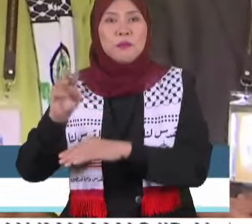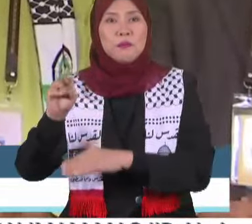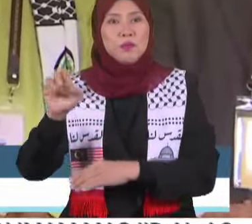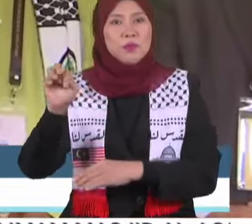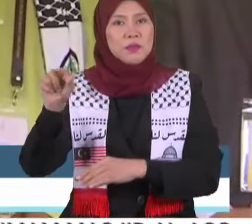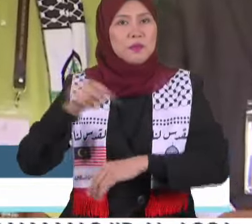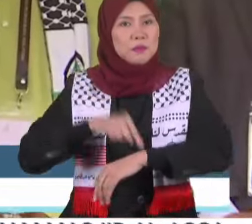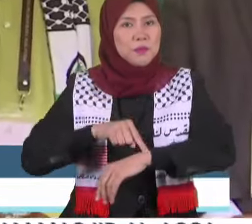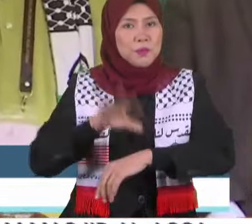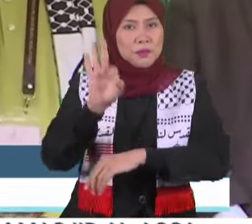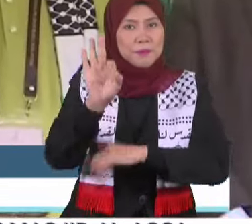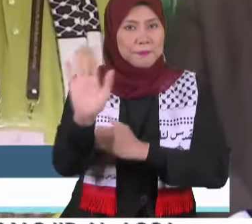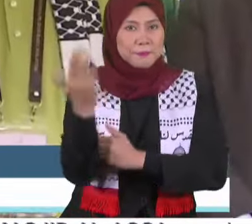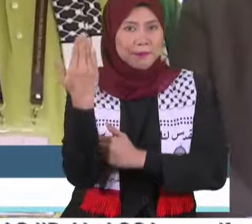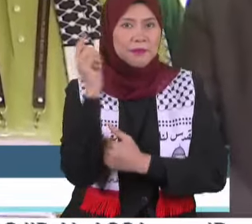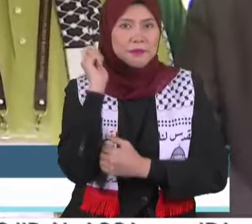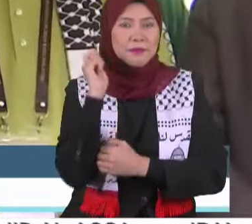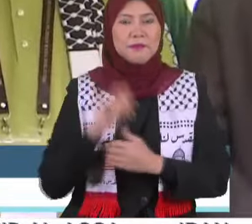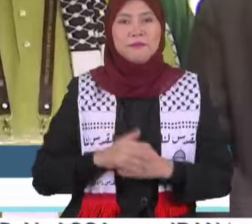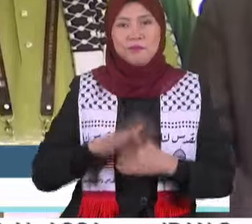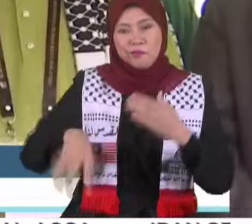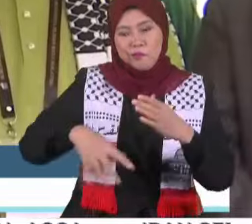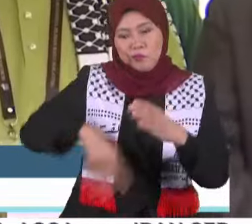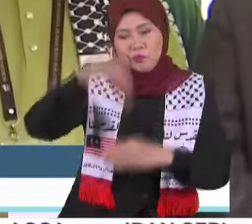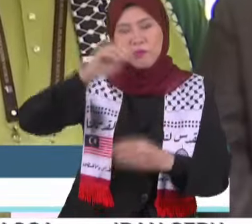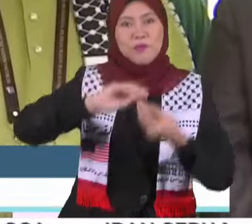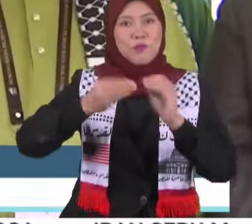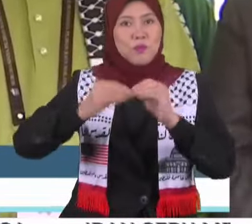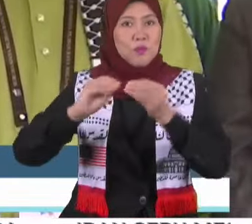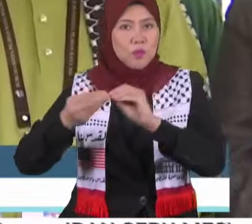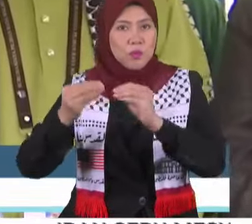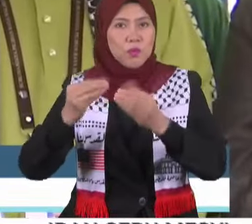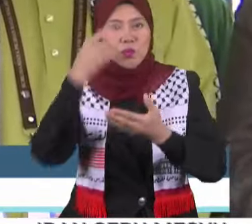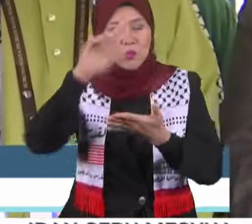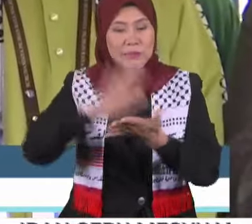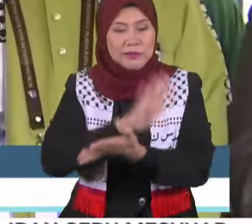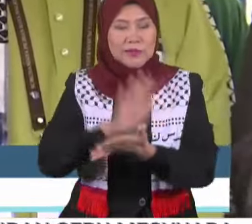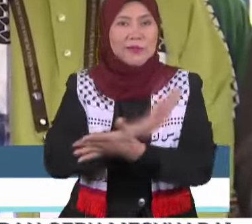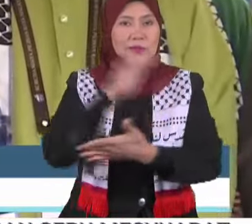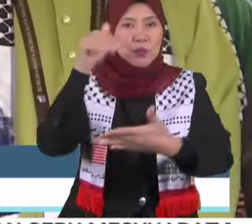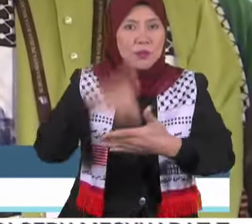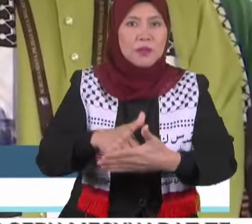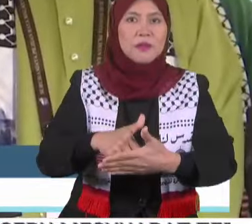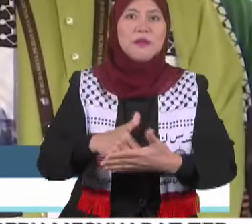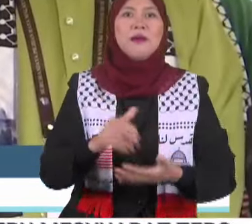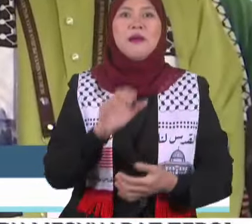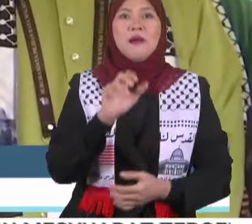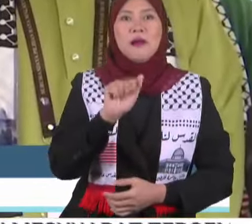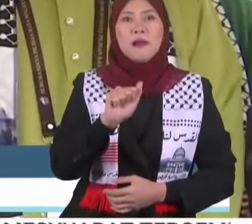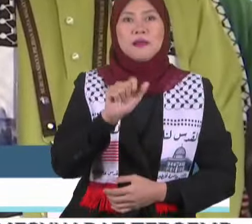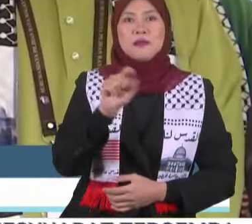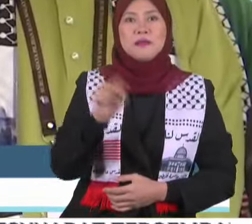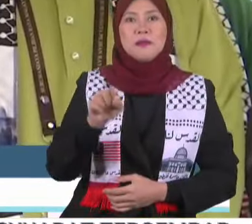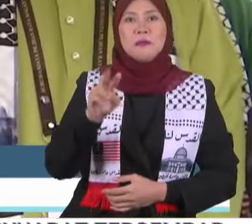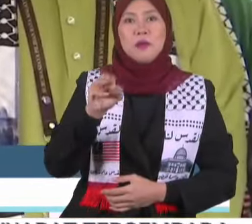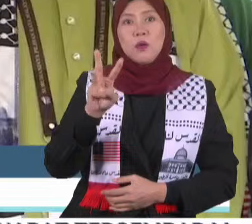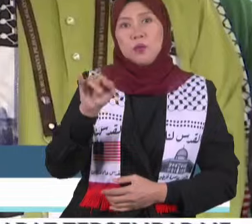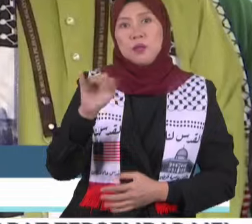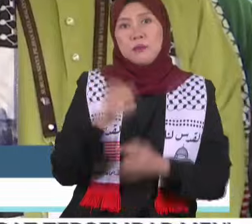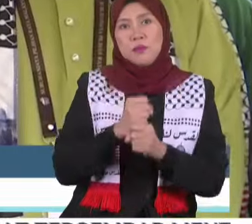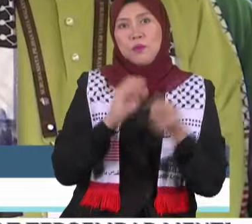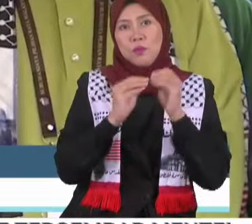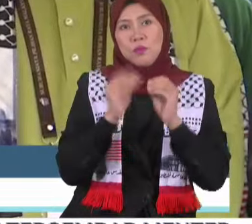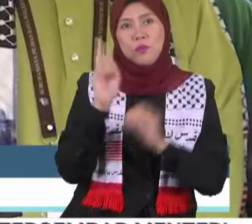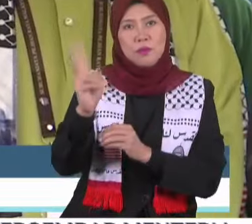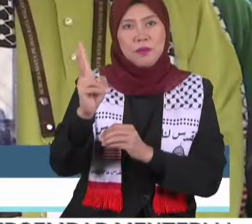kira-kira pukul 9 pagi tadi. Cabutan nombor untuk kertas undi pula menyaksikan Muhammad Azmawi memperoleh